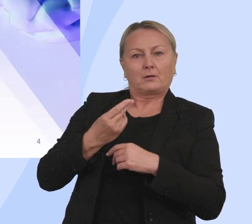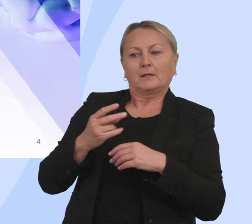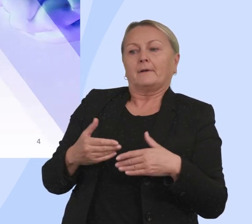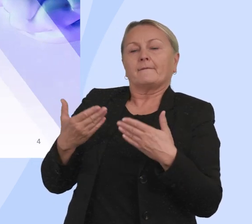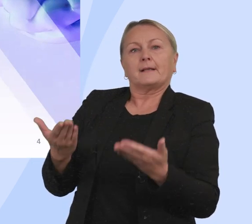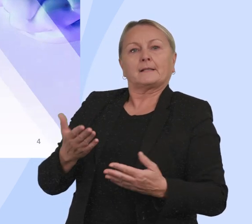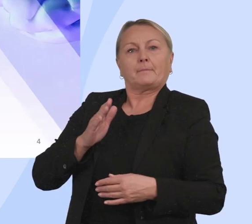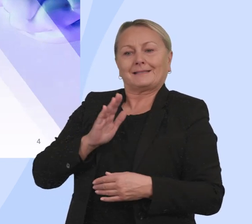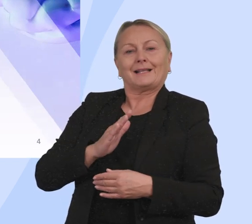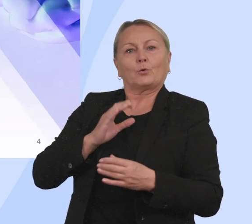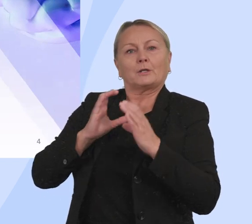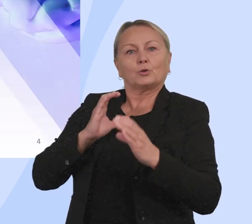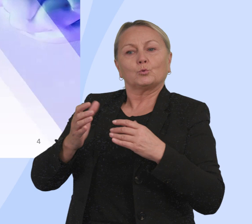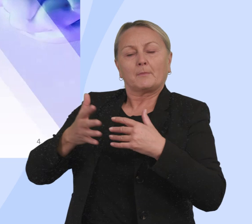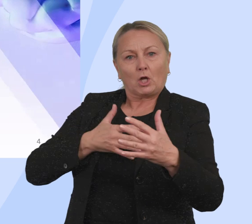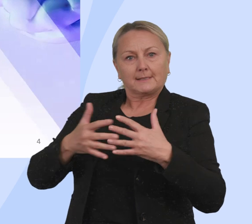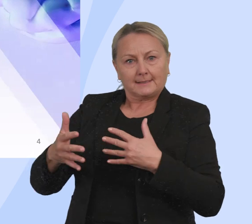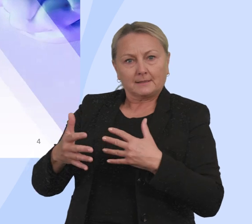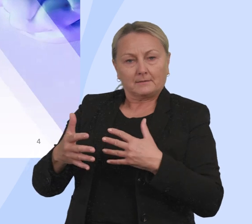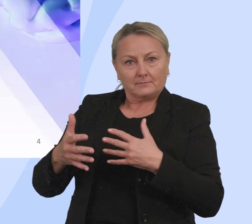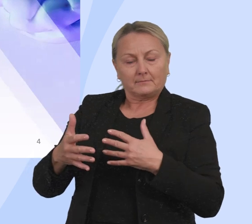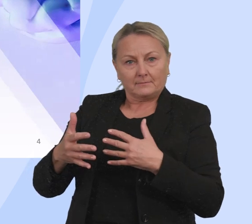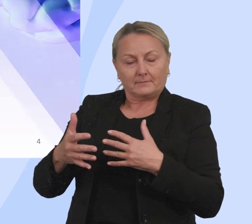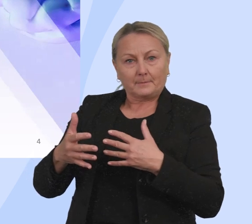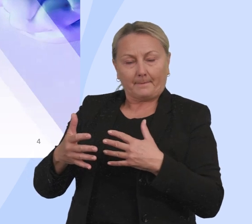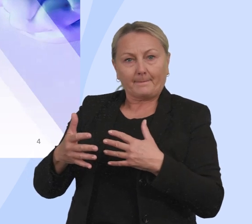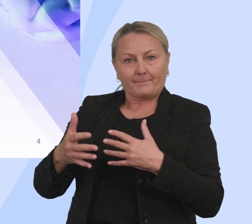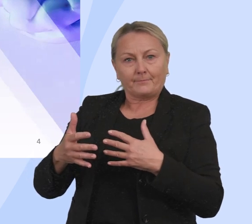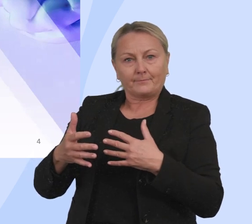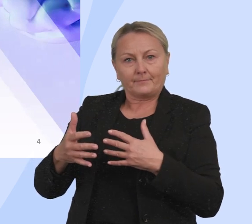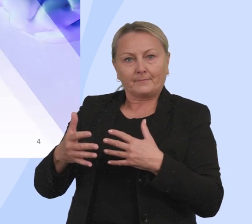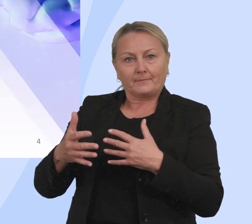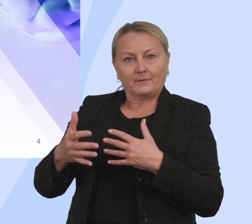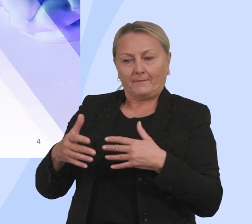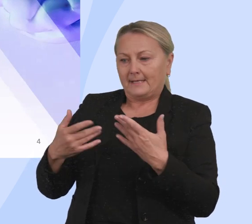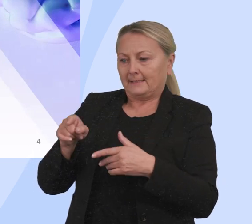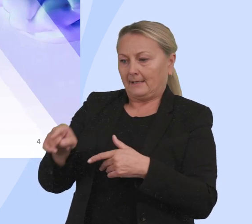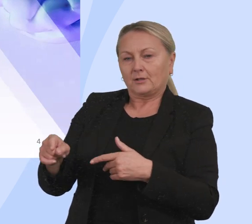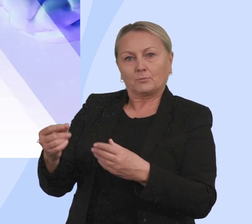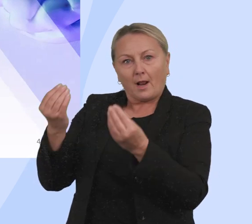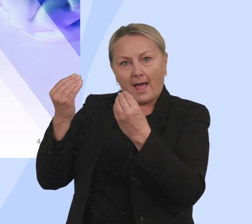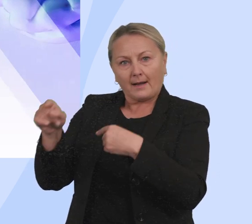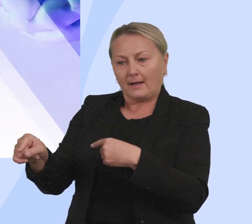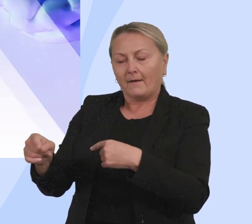kommunikationspraksis den anden, den lærende, hvordan man gør, hvordan man anvender sproget.